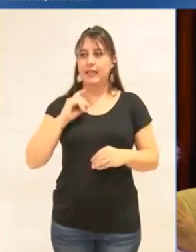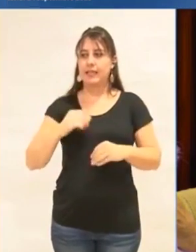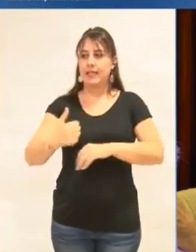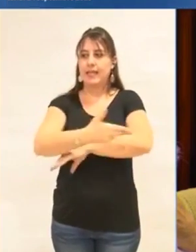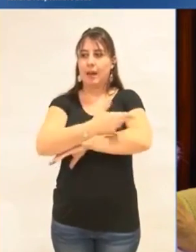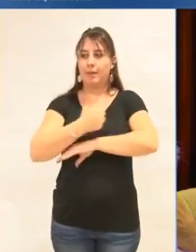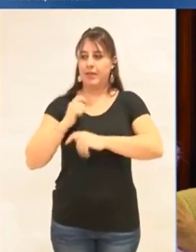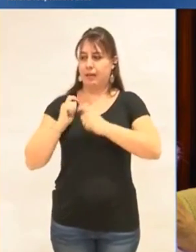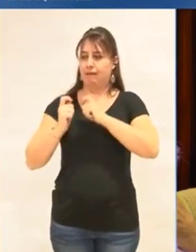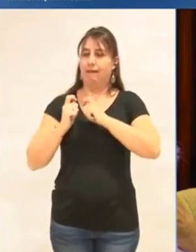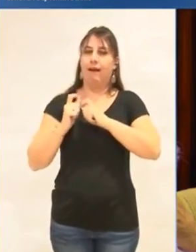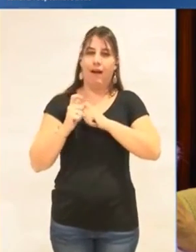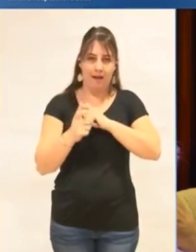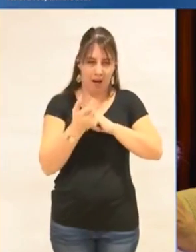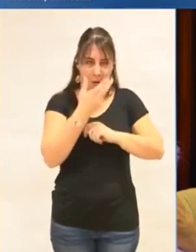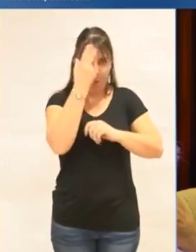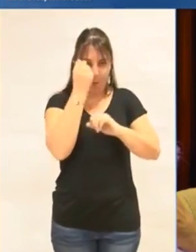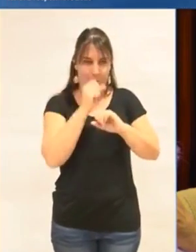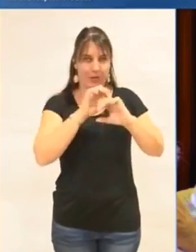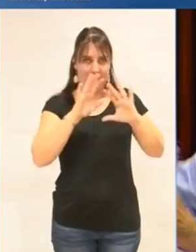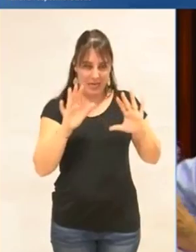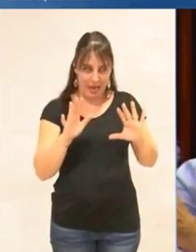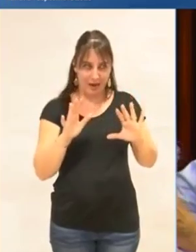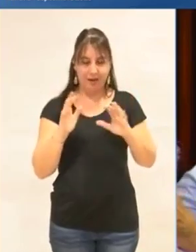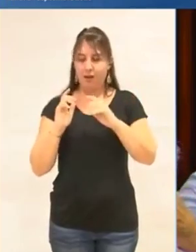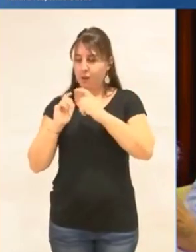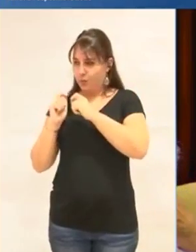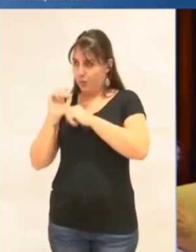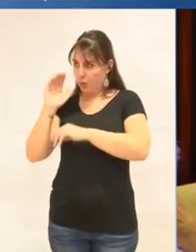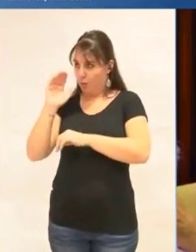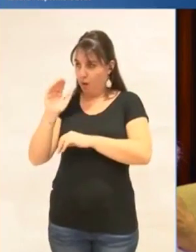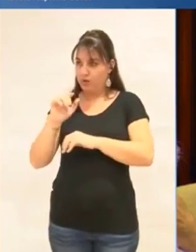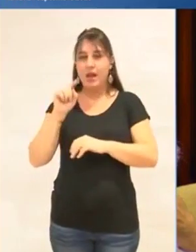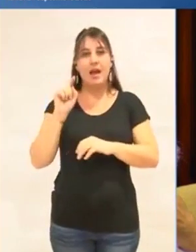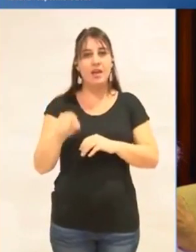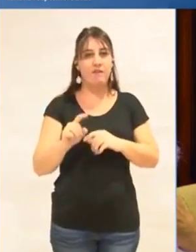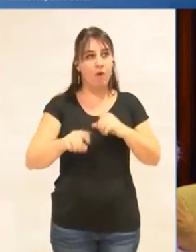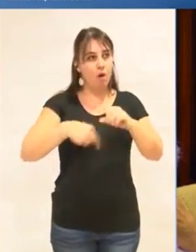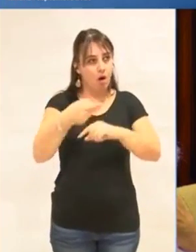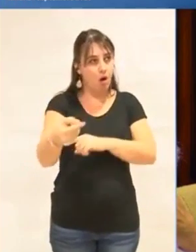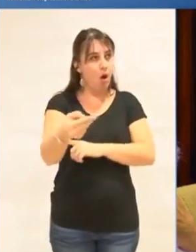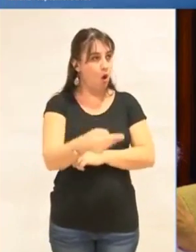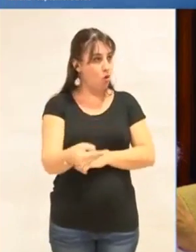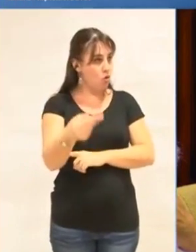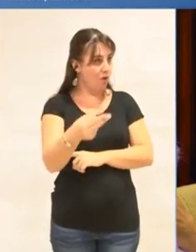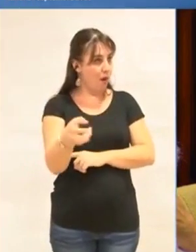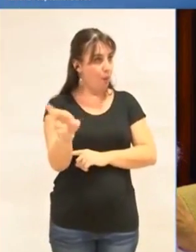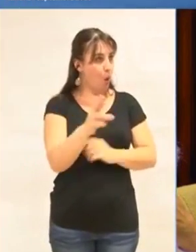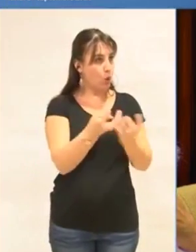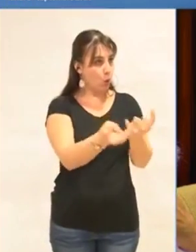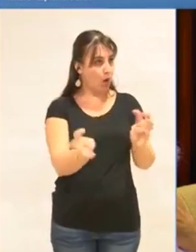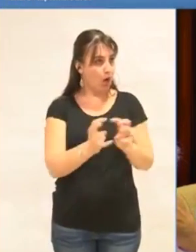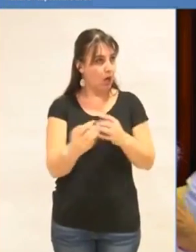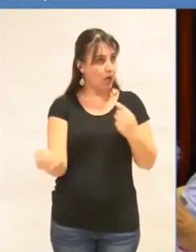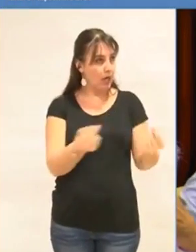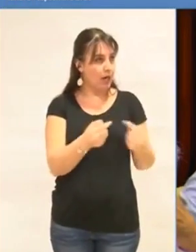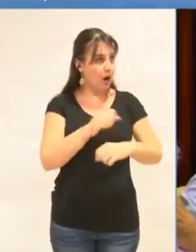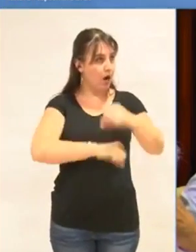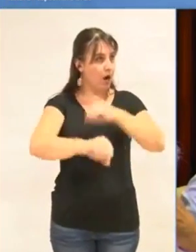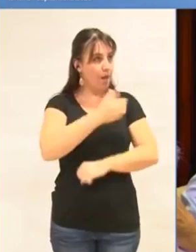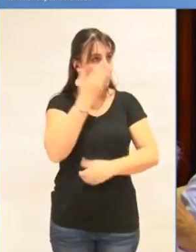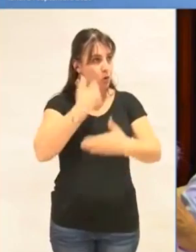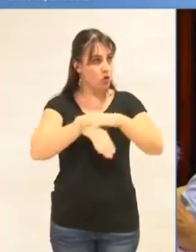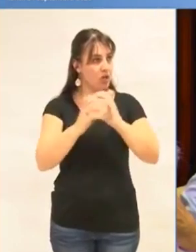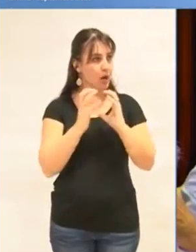Si j'ai bien compris, suite à notre demande, nous devons revenir en novembre sur un débat un peu plus organisé au sein du